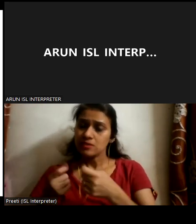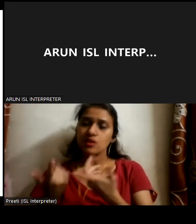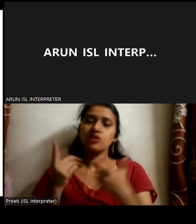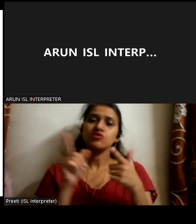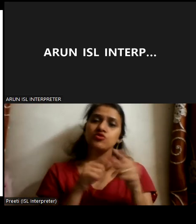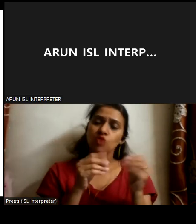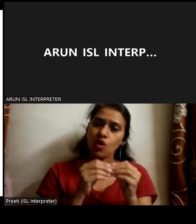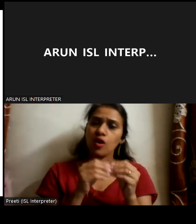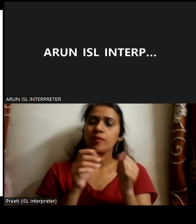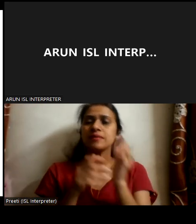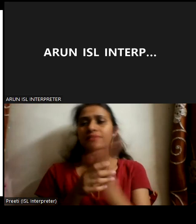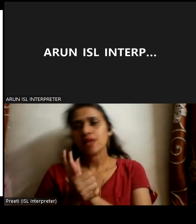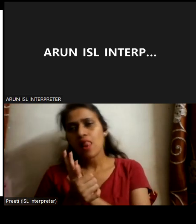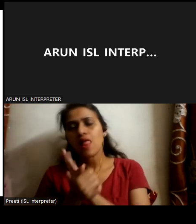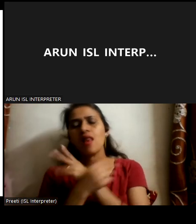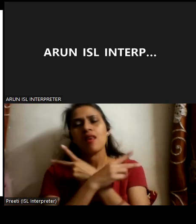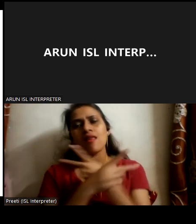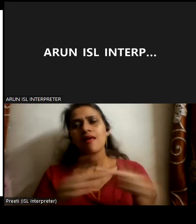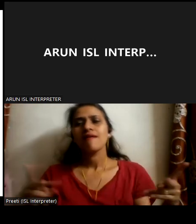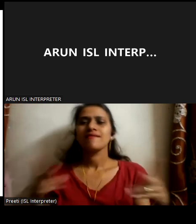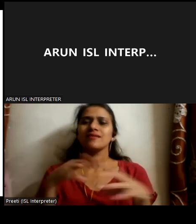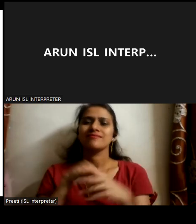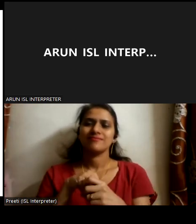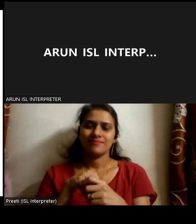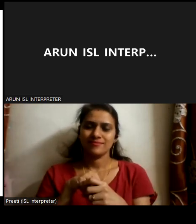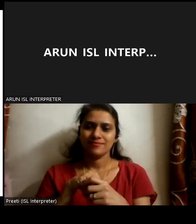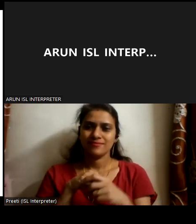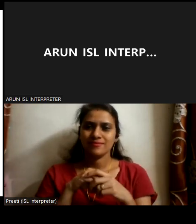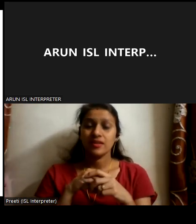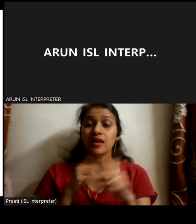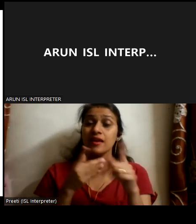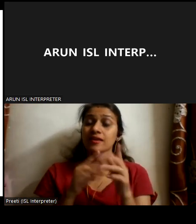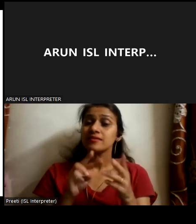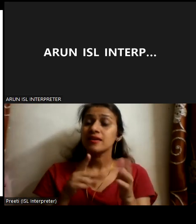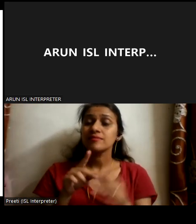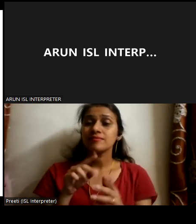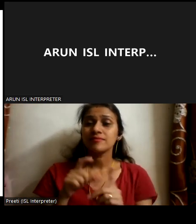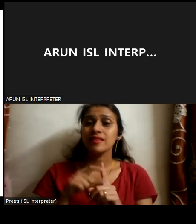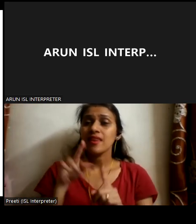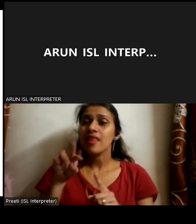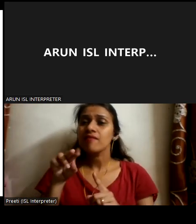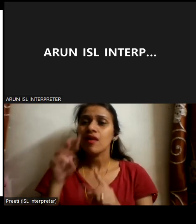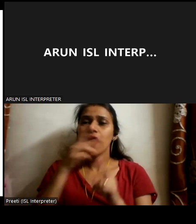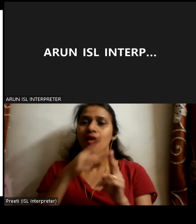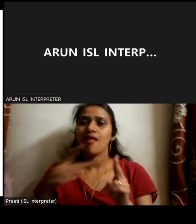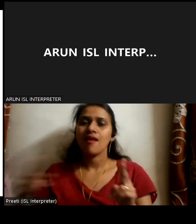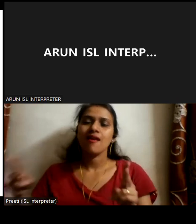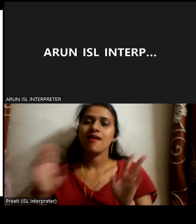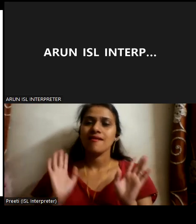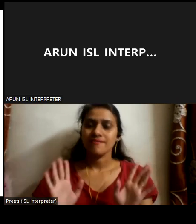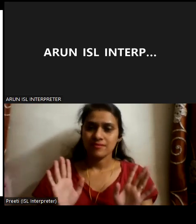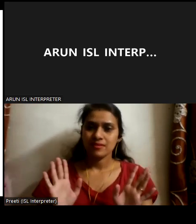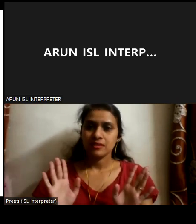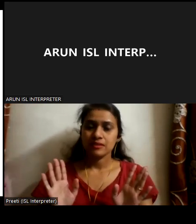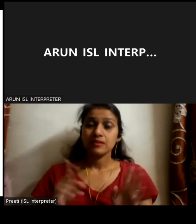तो आप इसका भी डेफिनेशन अलग अलग जगह से देखें तो आपको एक चीज क्लियर आएगा कि बात